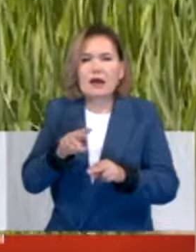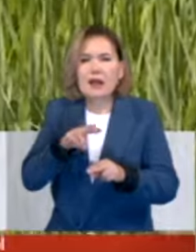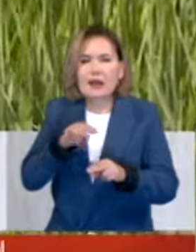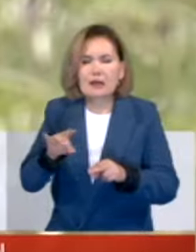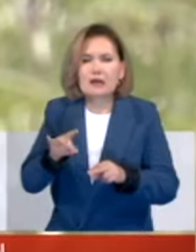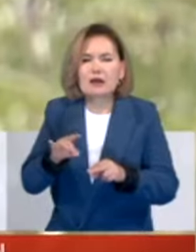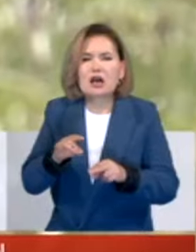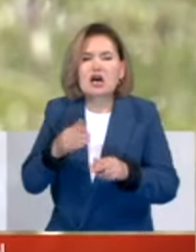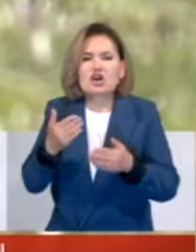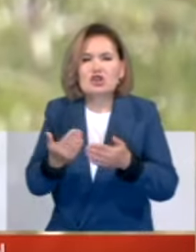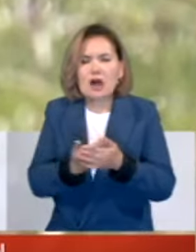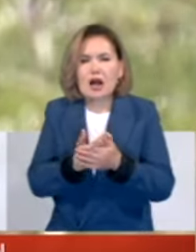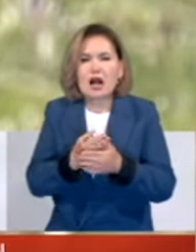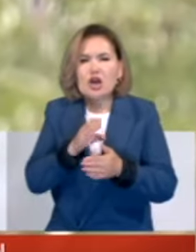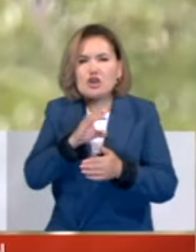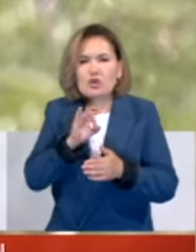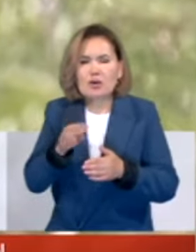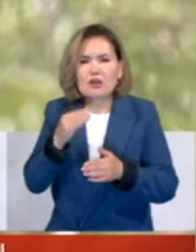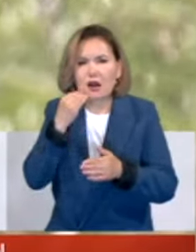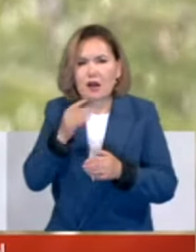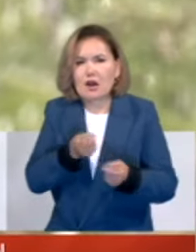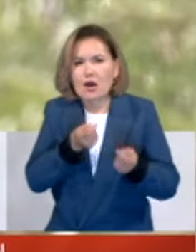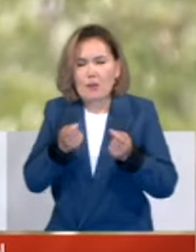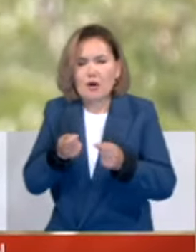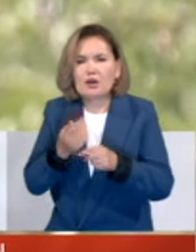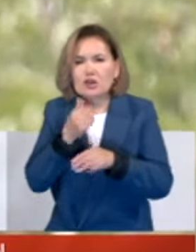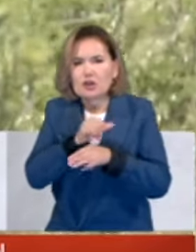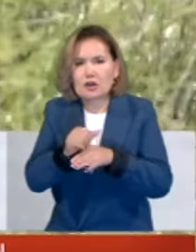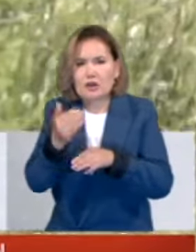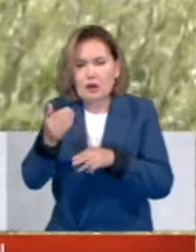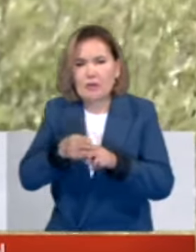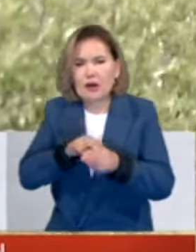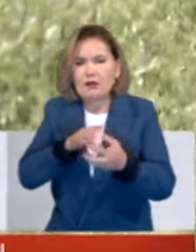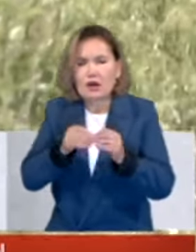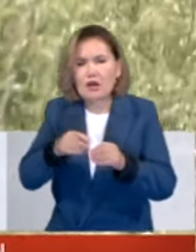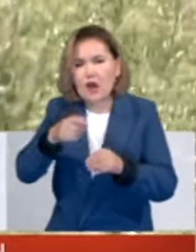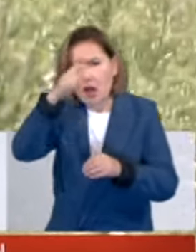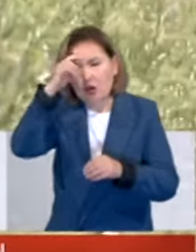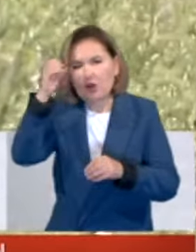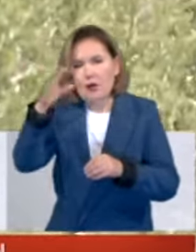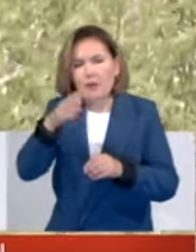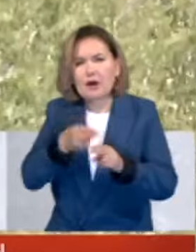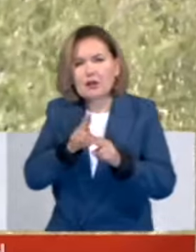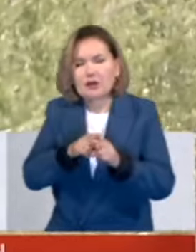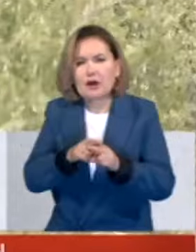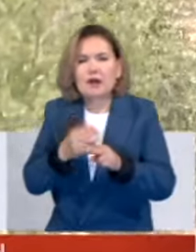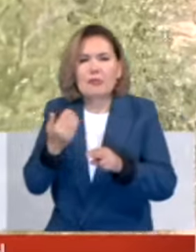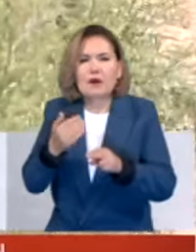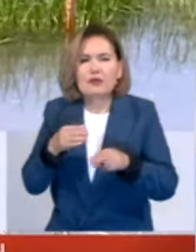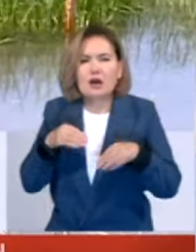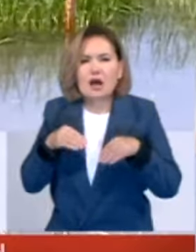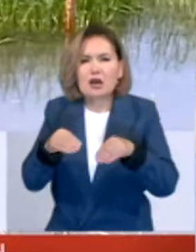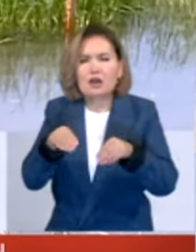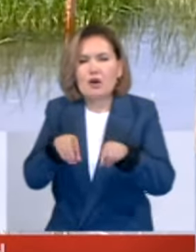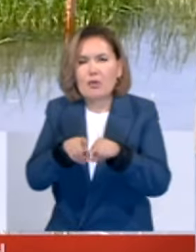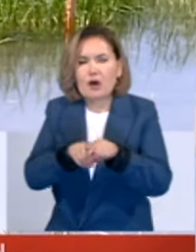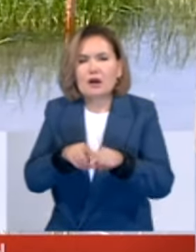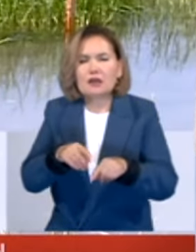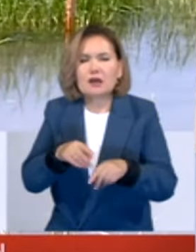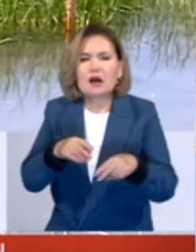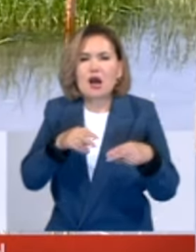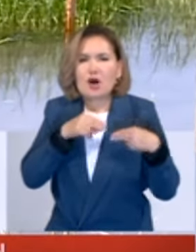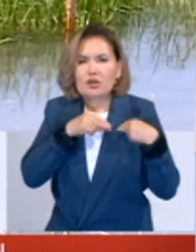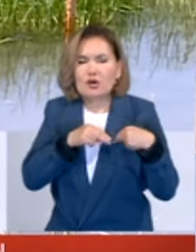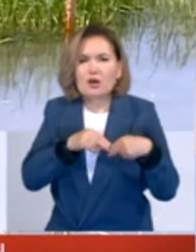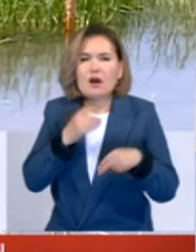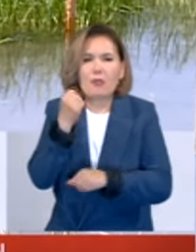жаңа маршал тұқымын өсіруді қолға алды. Шығымы жаман емес. Аптап ыстықта атсыз жағалаған Ғалымсыздық Байып секілді еңбек